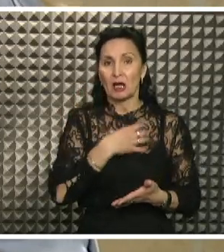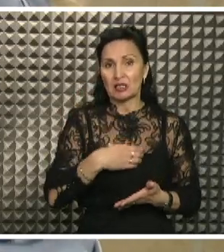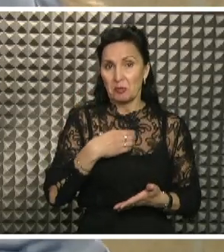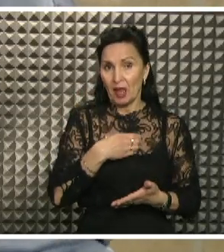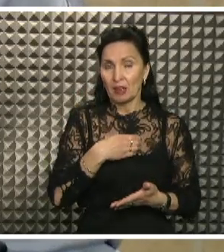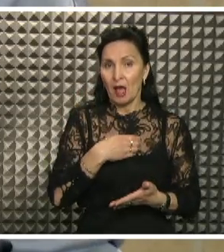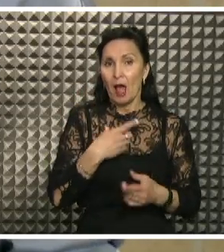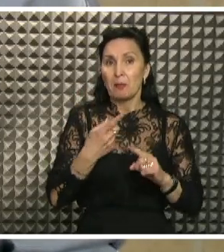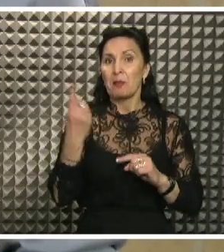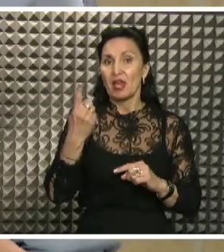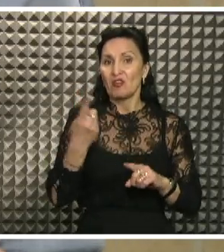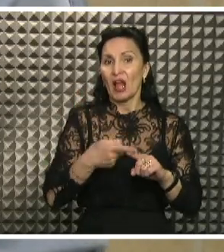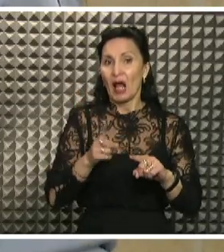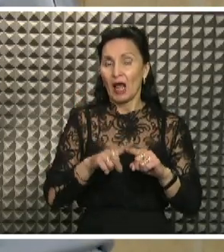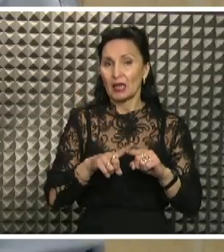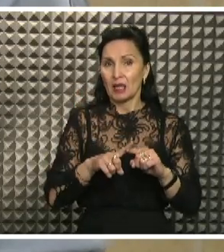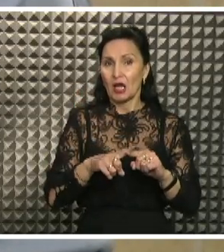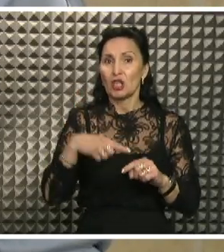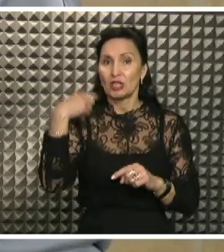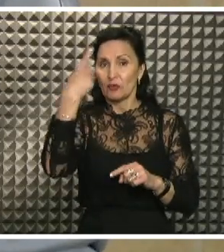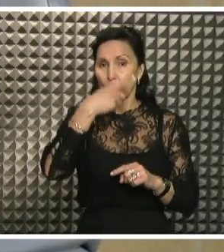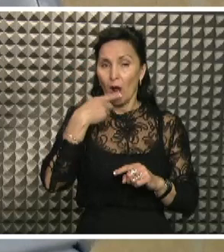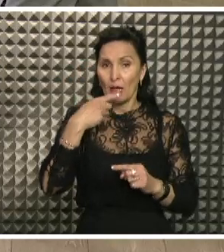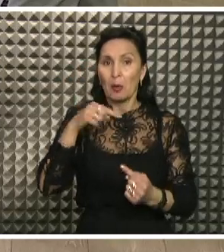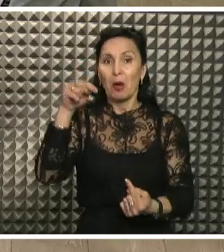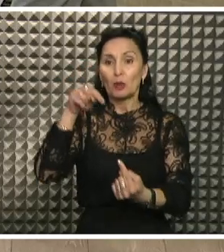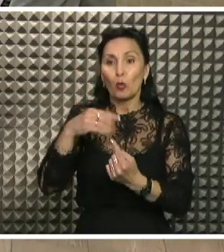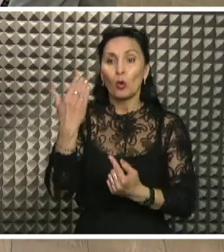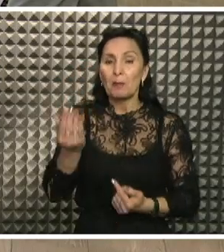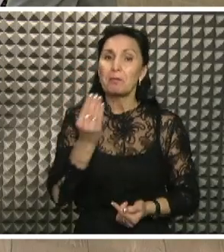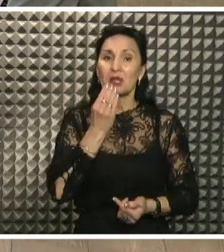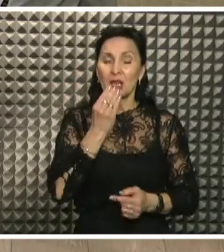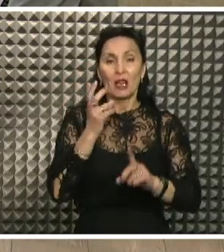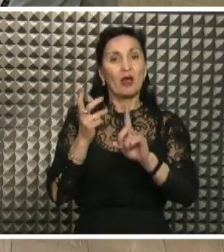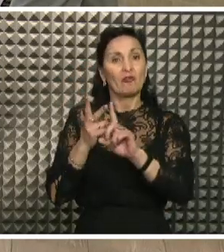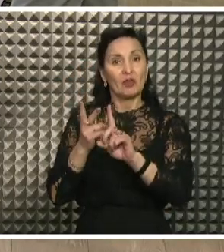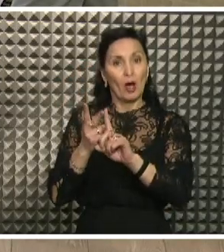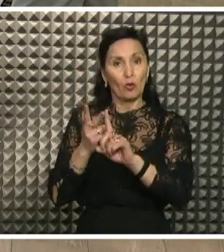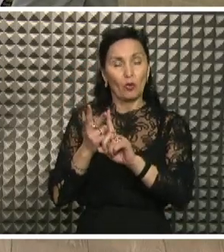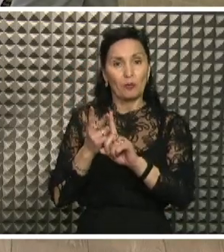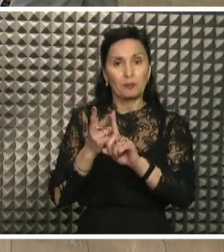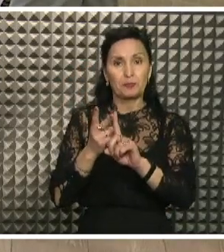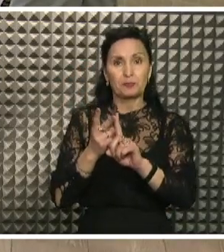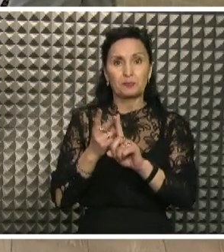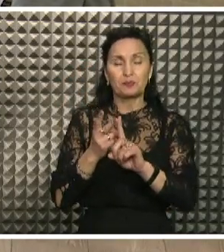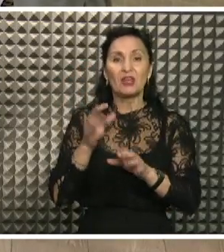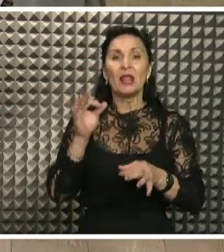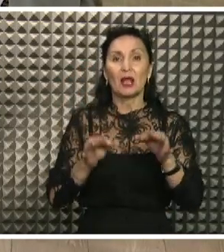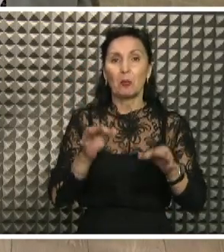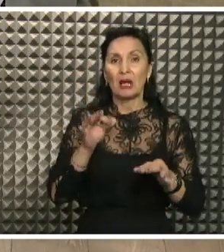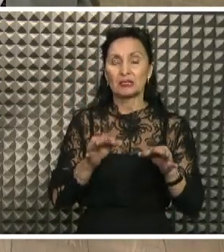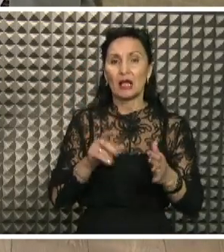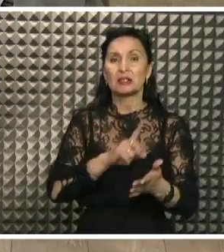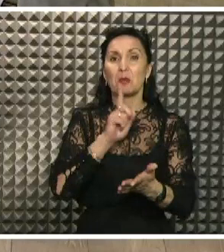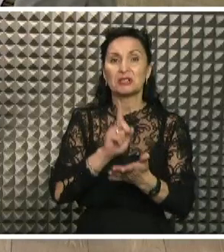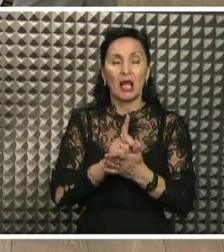аспекта. Первый – это индивидуальный подбор питания. На втором этапе у нас идет нормализация